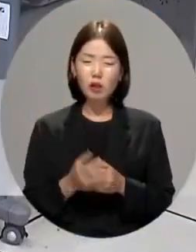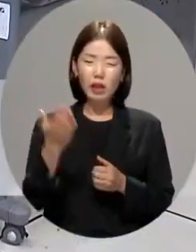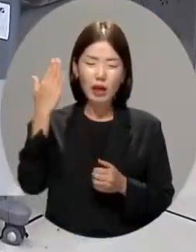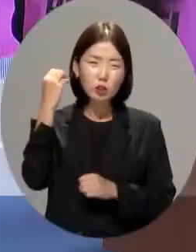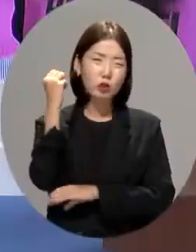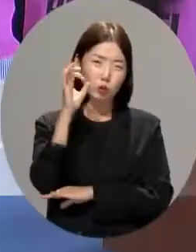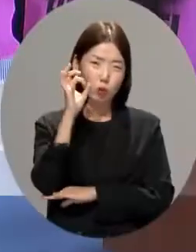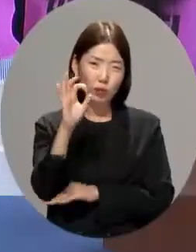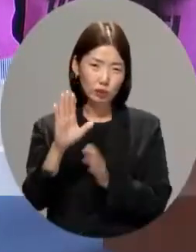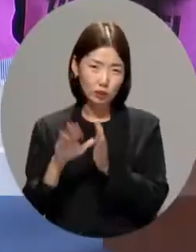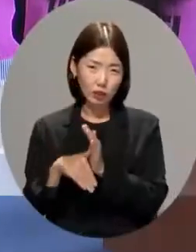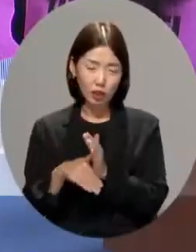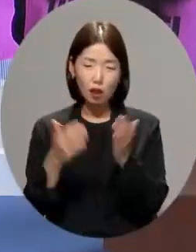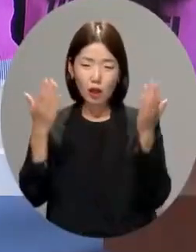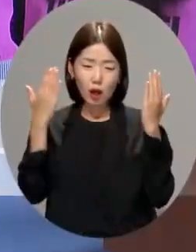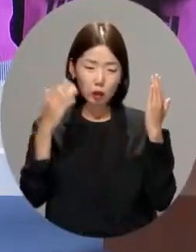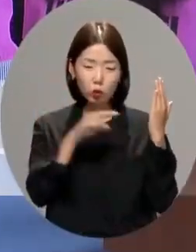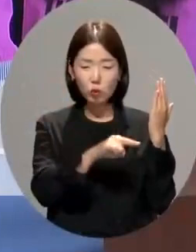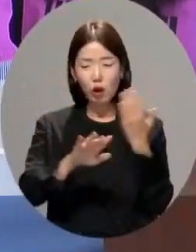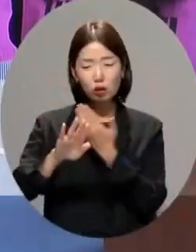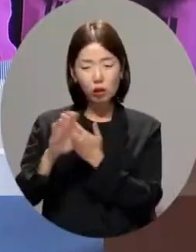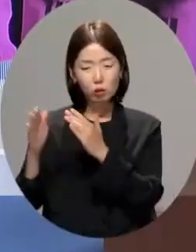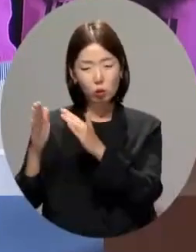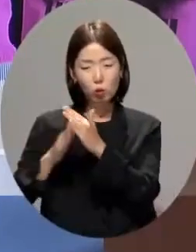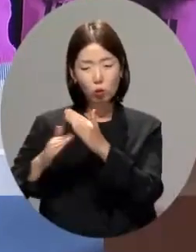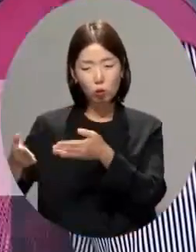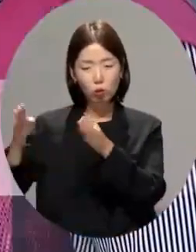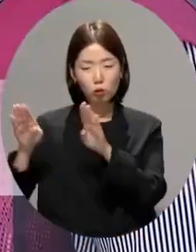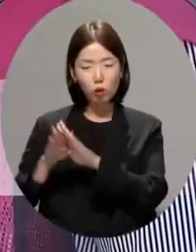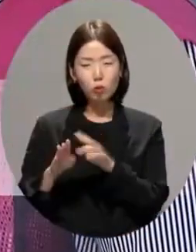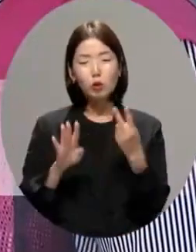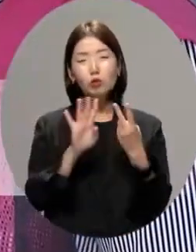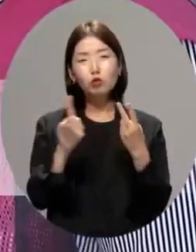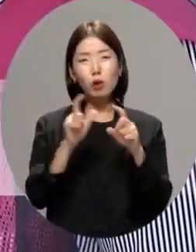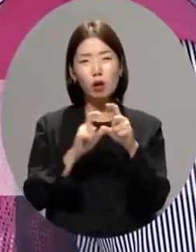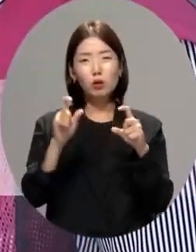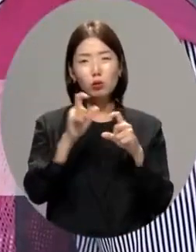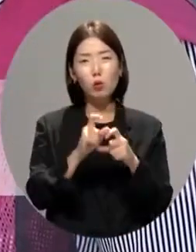근거해 학교 급식 노동자들이 다른 공공기관의 2배 정도